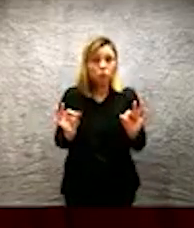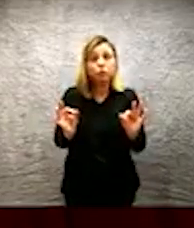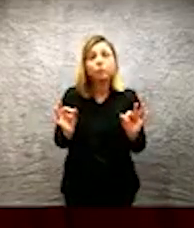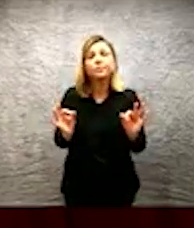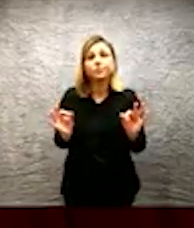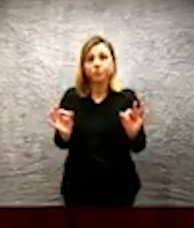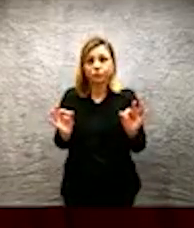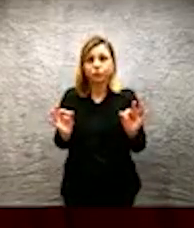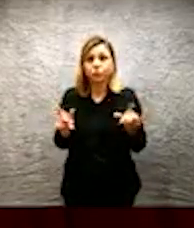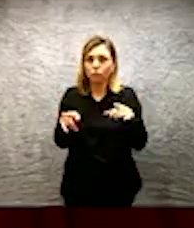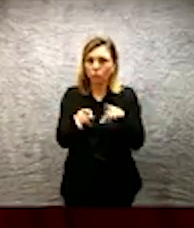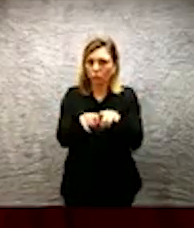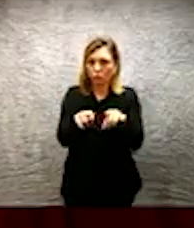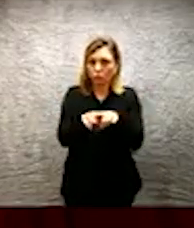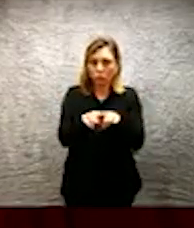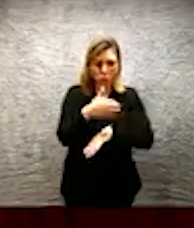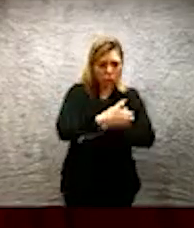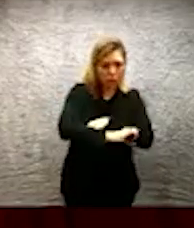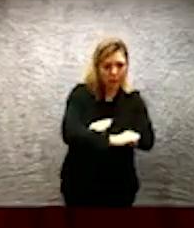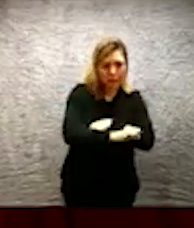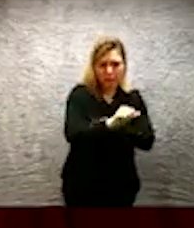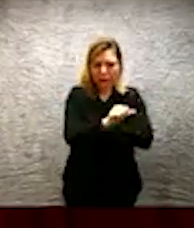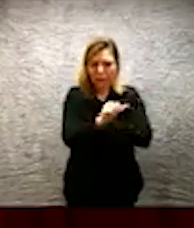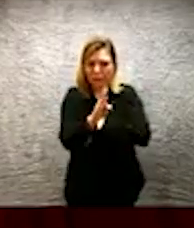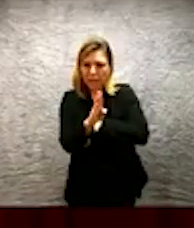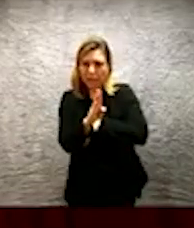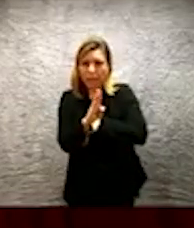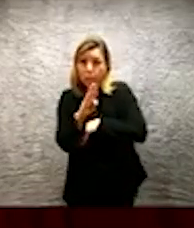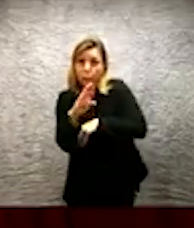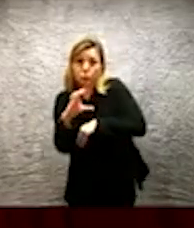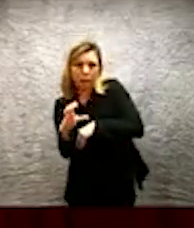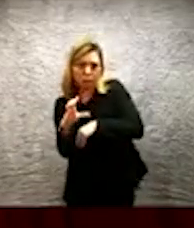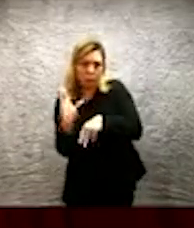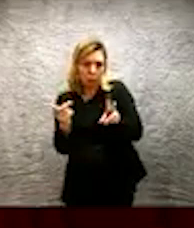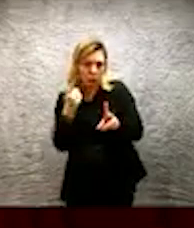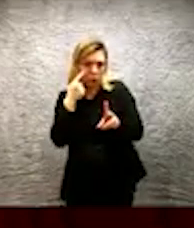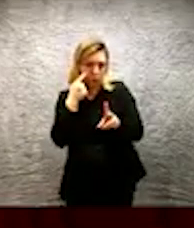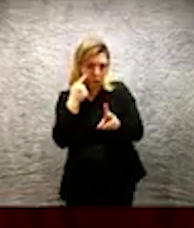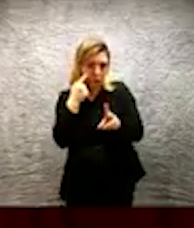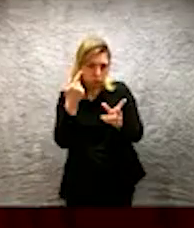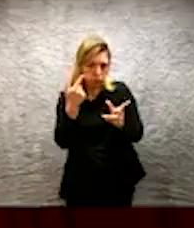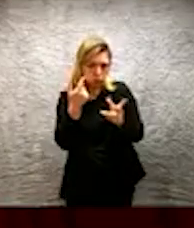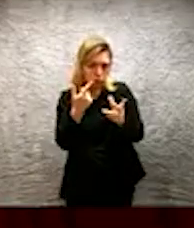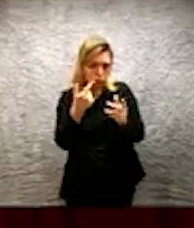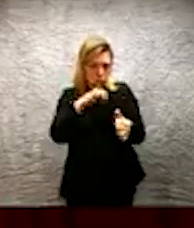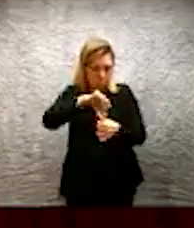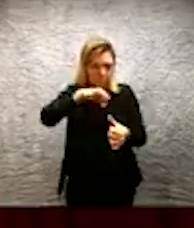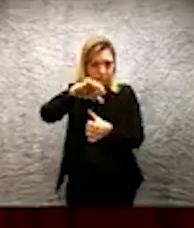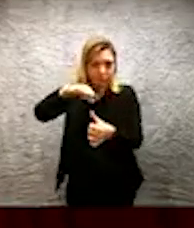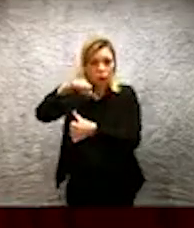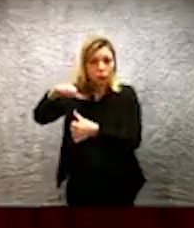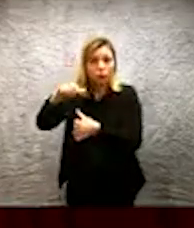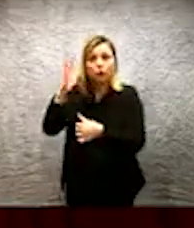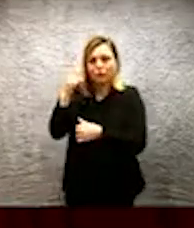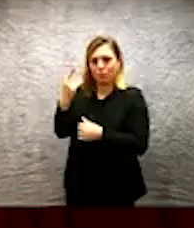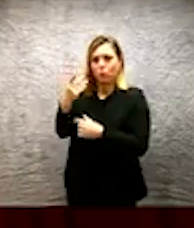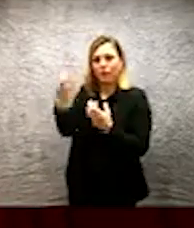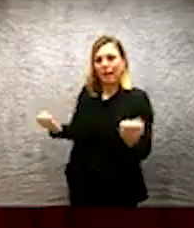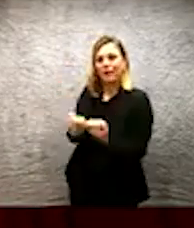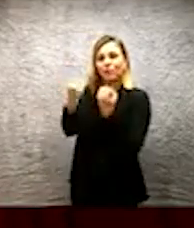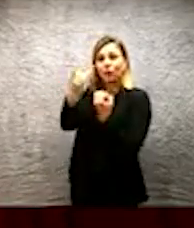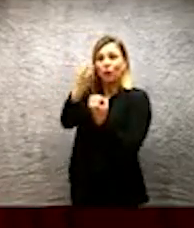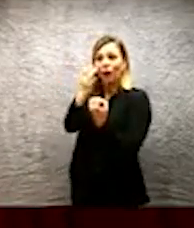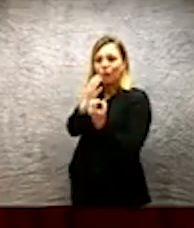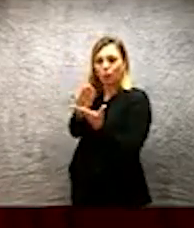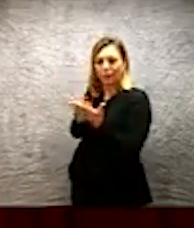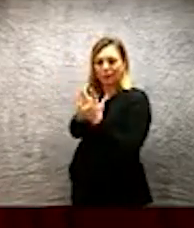par l'alternance en fait d'une semaine sur deux ou sur trois. En tout cas, c'est en ce sens qu'est missionné notre animateur ado.